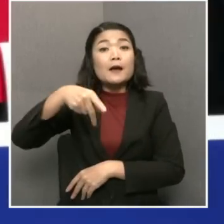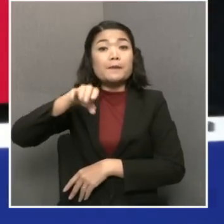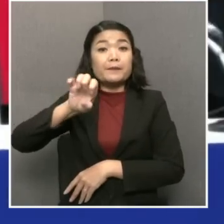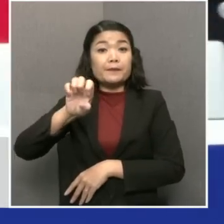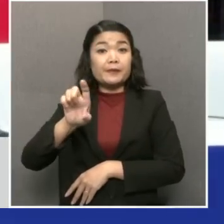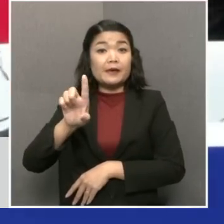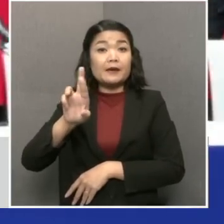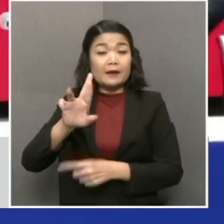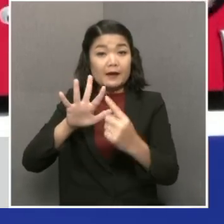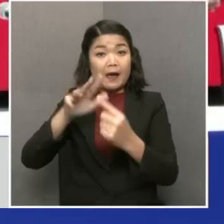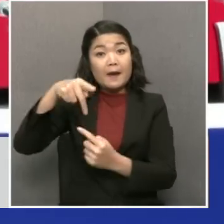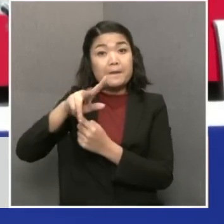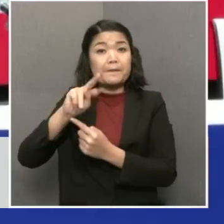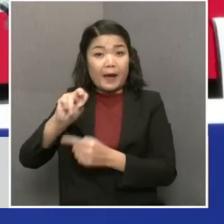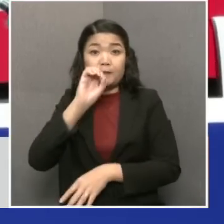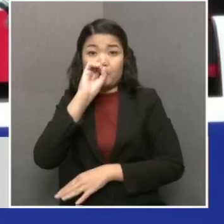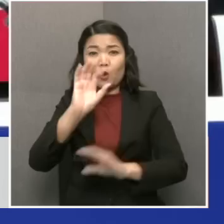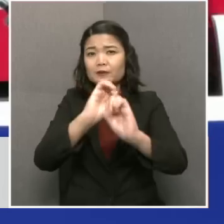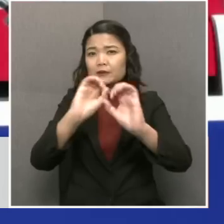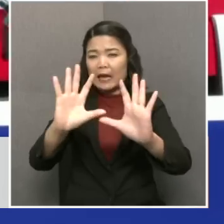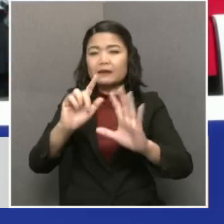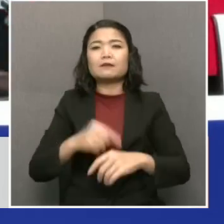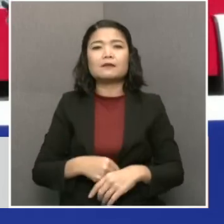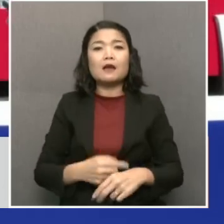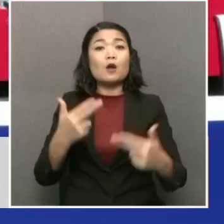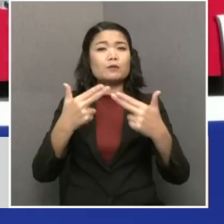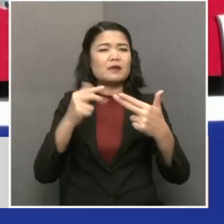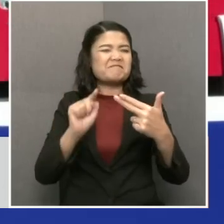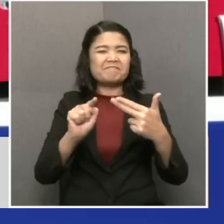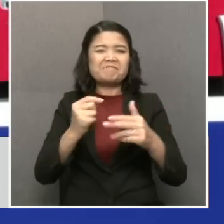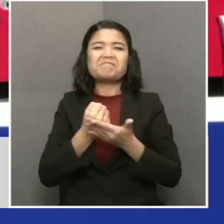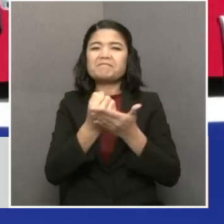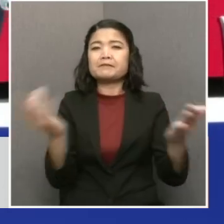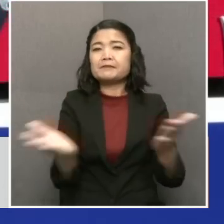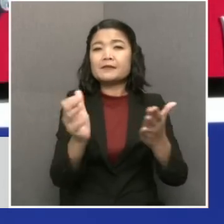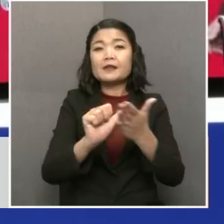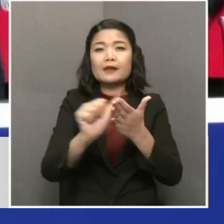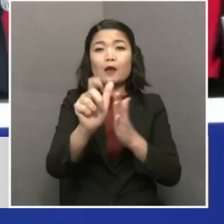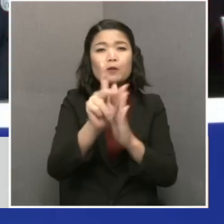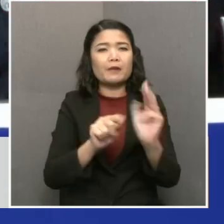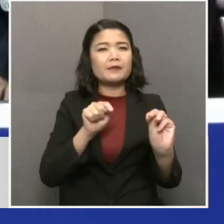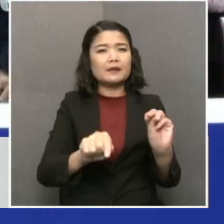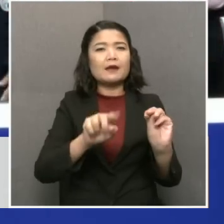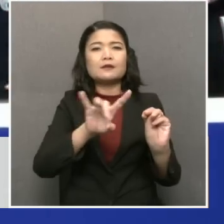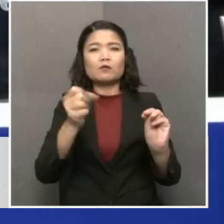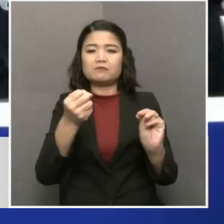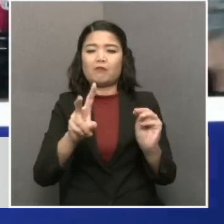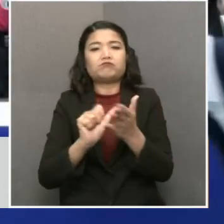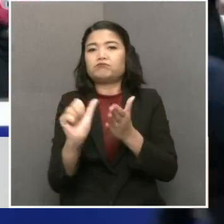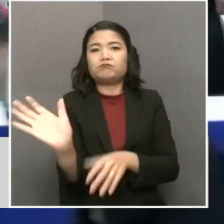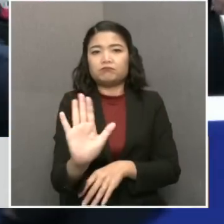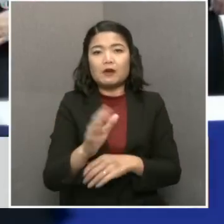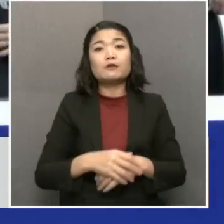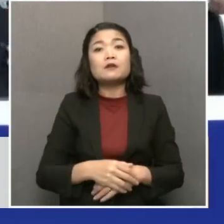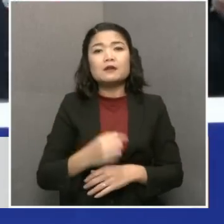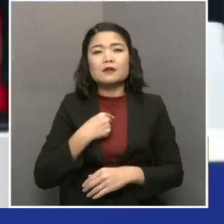ยสร้างชาติย้ำจุดยืนของพรรครวมไทยสร้างชาติไม่สนับสนุนการแก้ไขมาตรา112พร้อมย้ำไม่